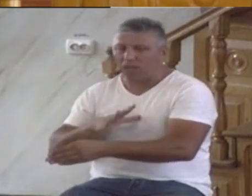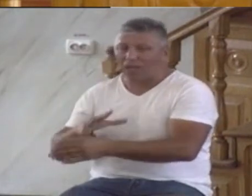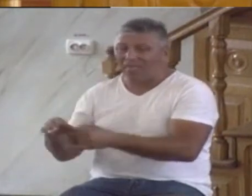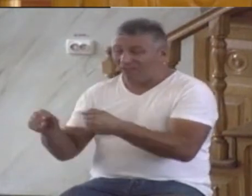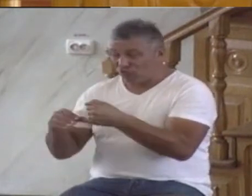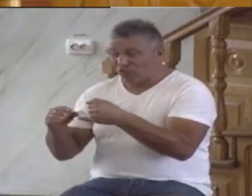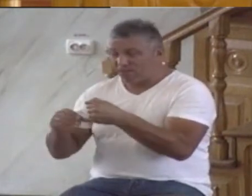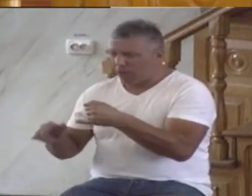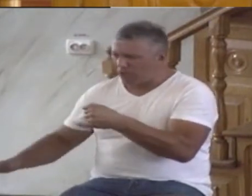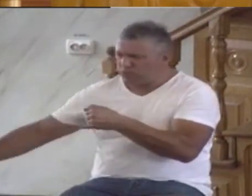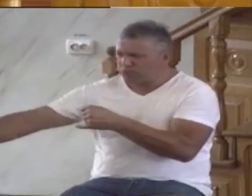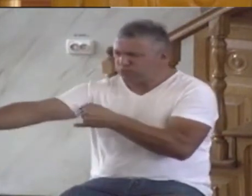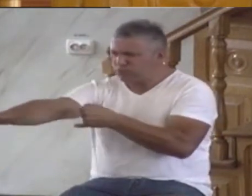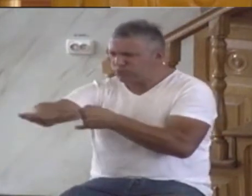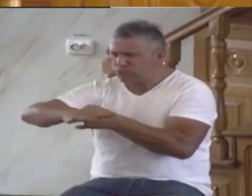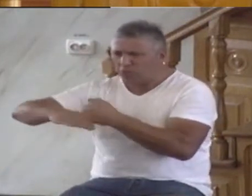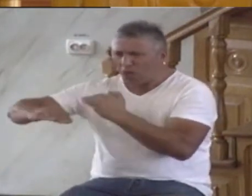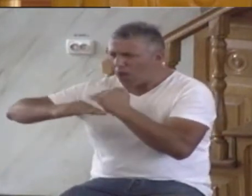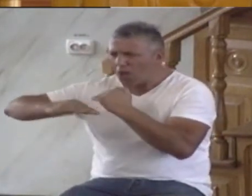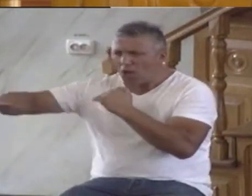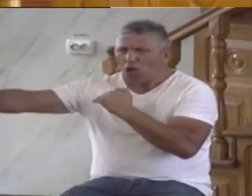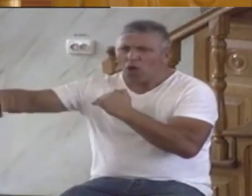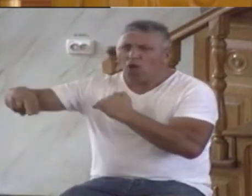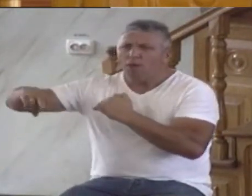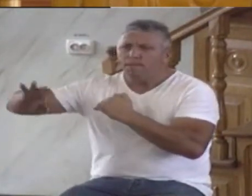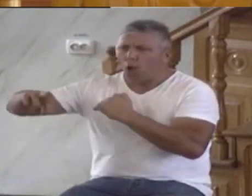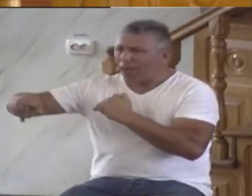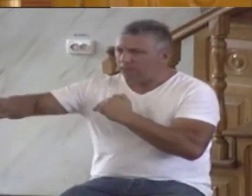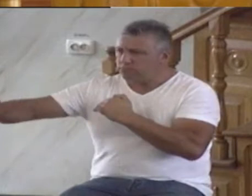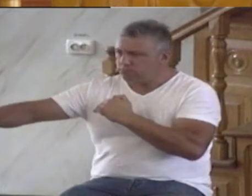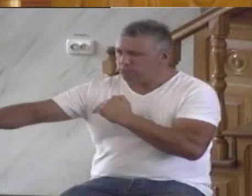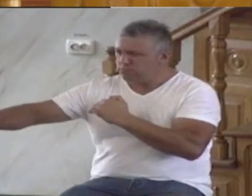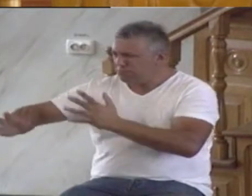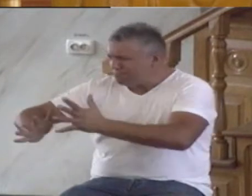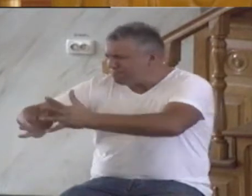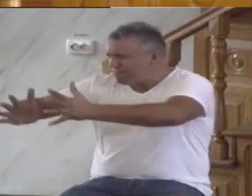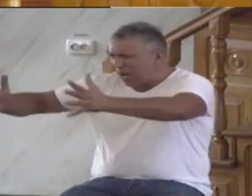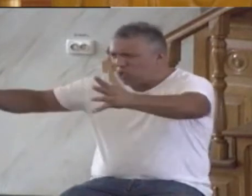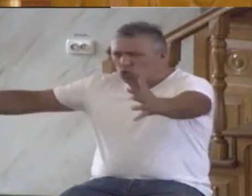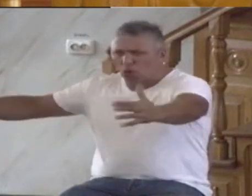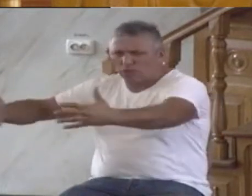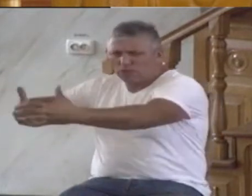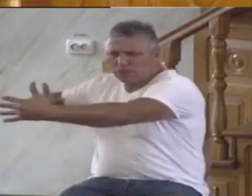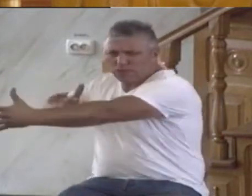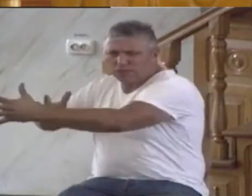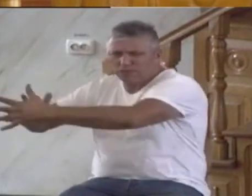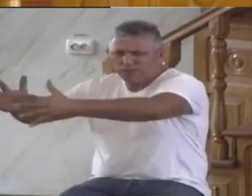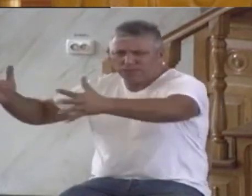этот участок – большое поле. И представляете, на этом поле нашли